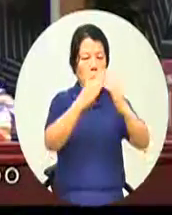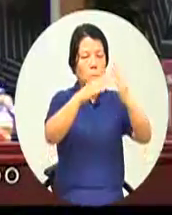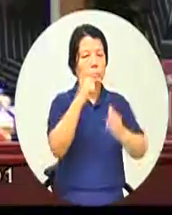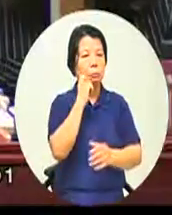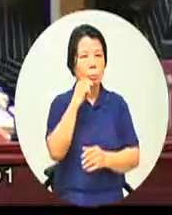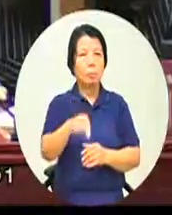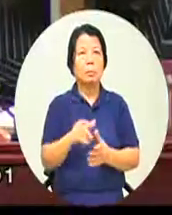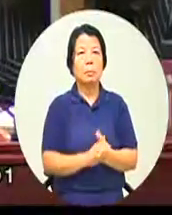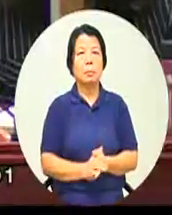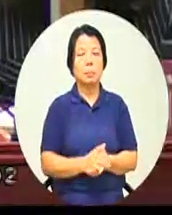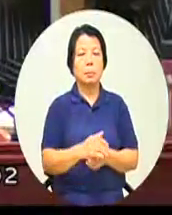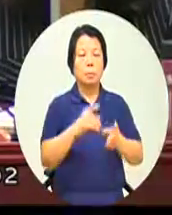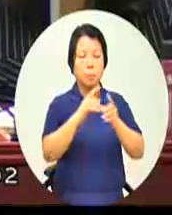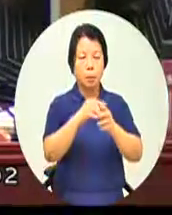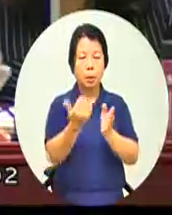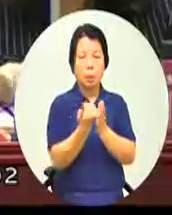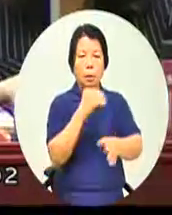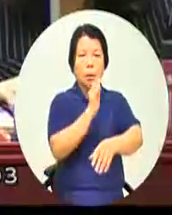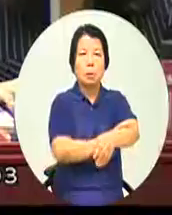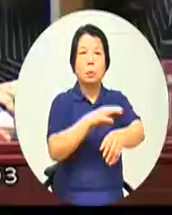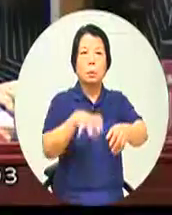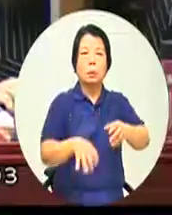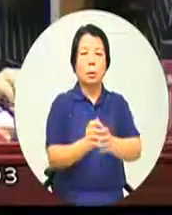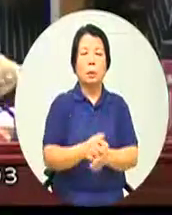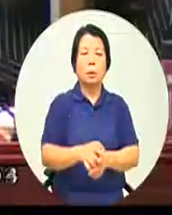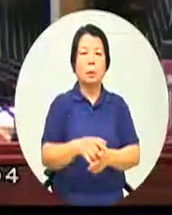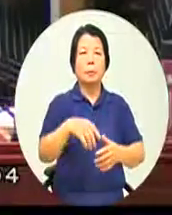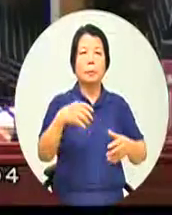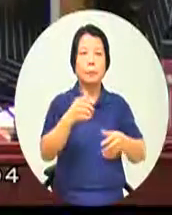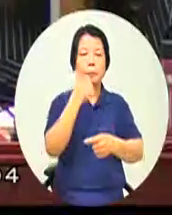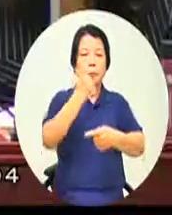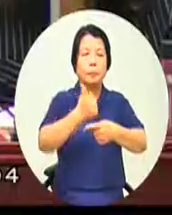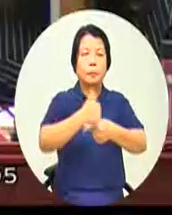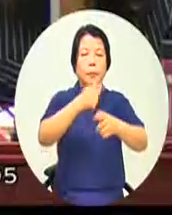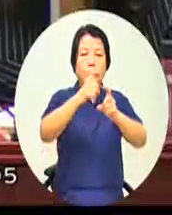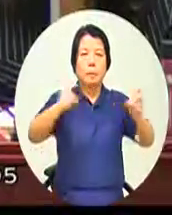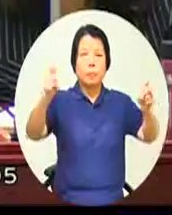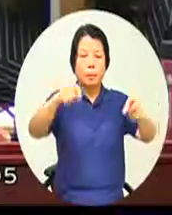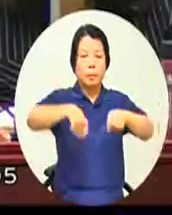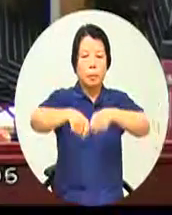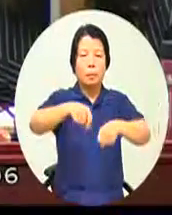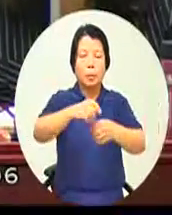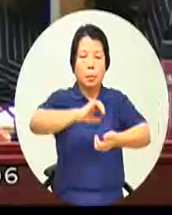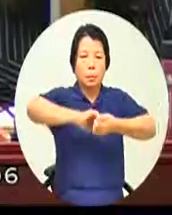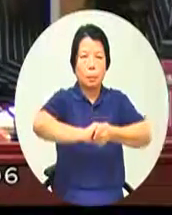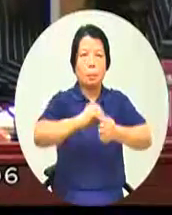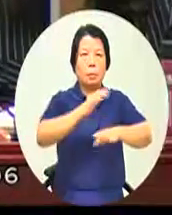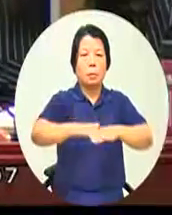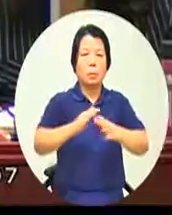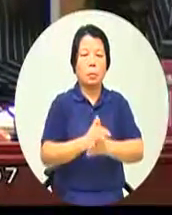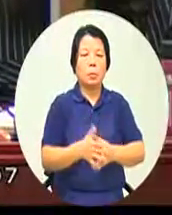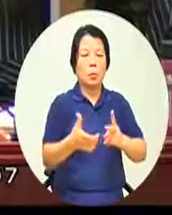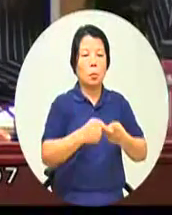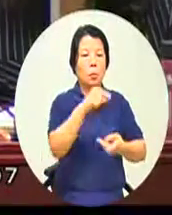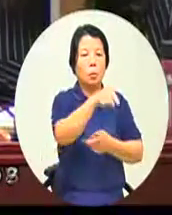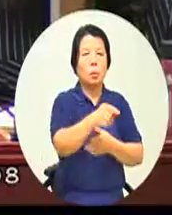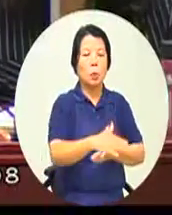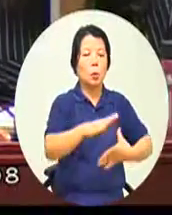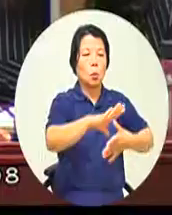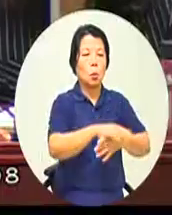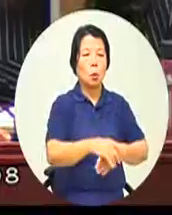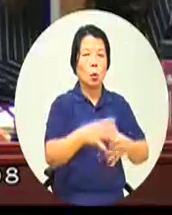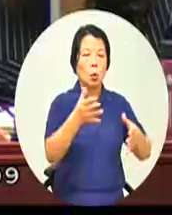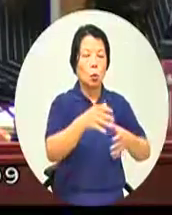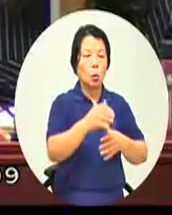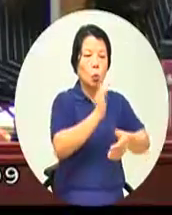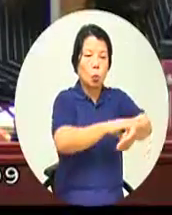提到那个左营旧城的那个计划，建成计划，这个我们一定会结合在地的文史团体，尤其